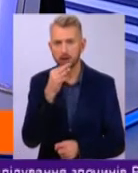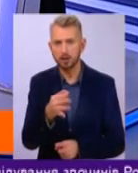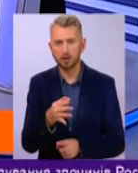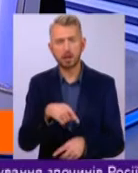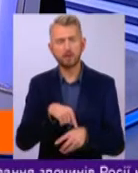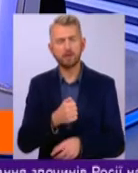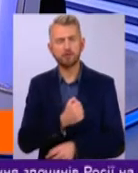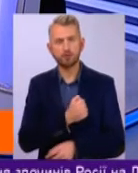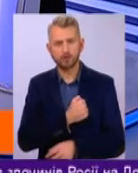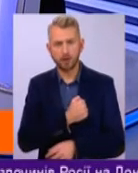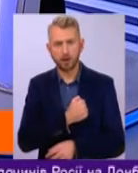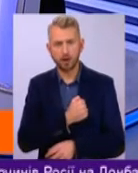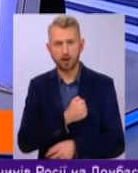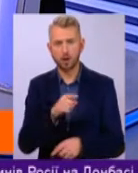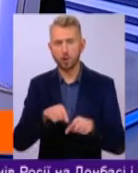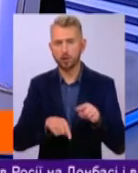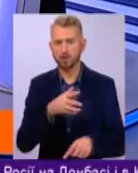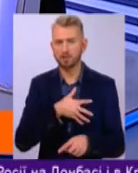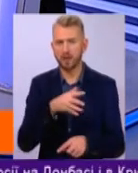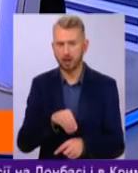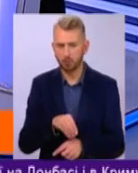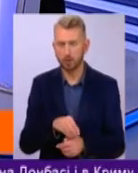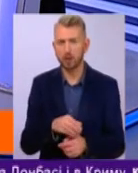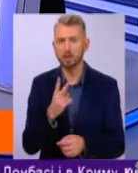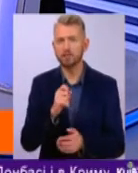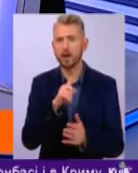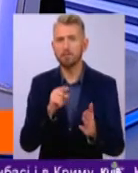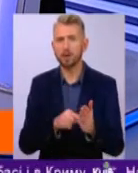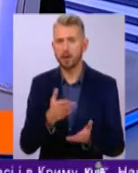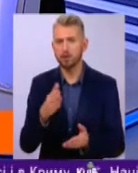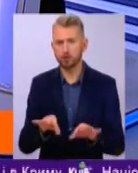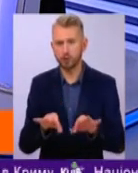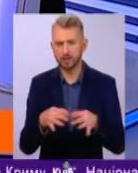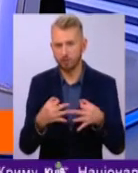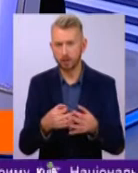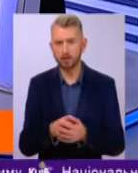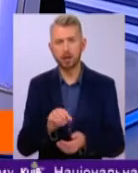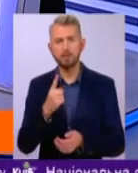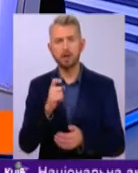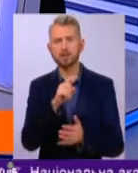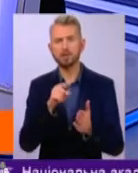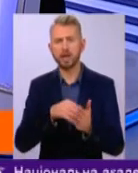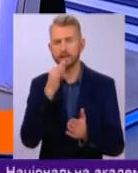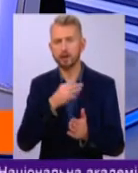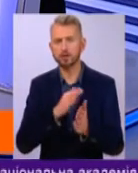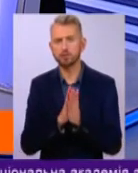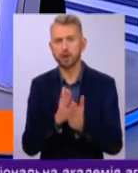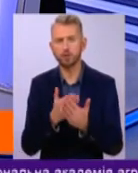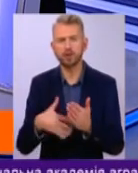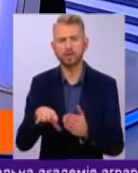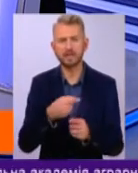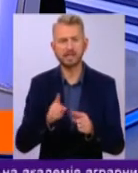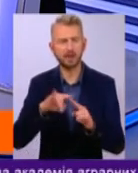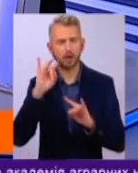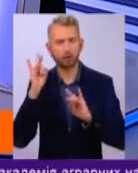співчуття родичам загиблого. І два питання, якщо дозволите. Перше питання, скажіть, будь ласка, ось всі ці